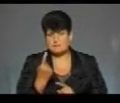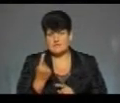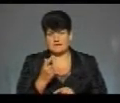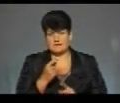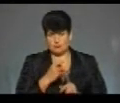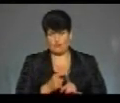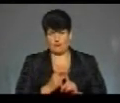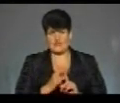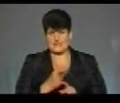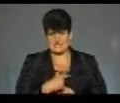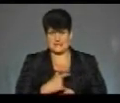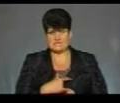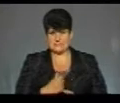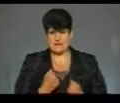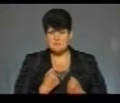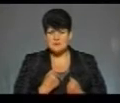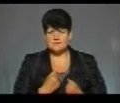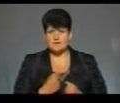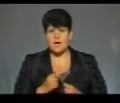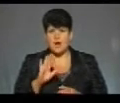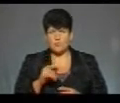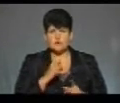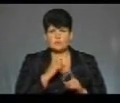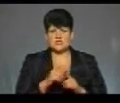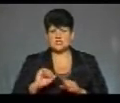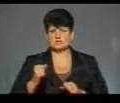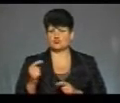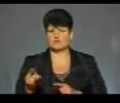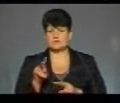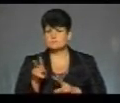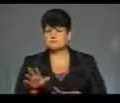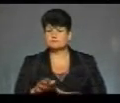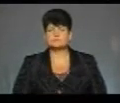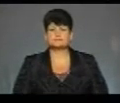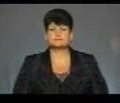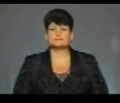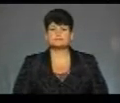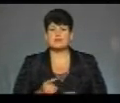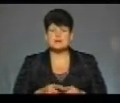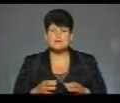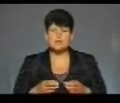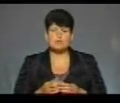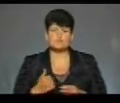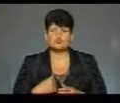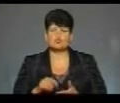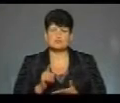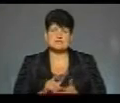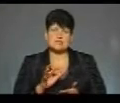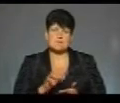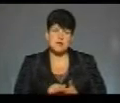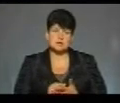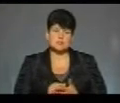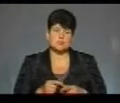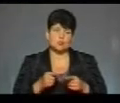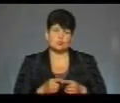за себе, а потім відповідаєш за товариша. Ця група військовозобов'язаних займається на